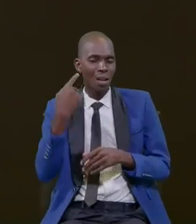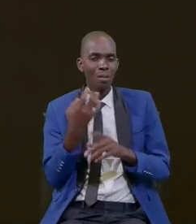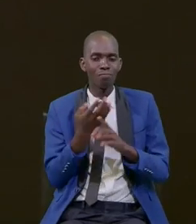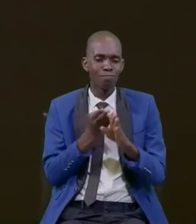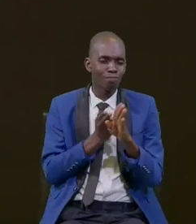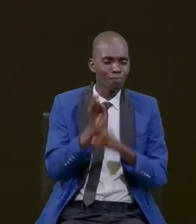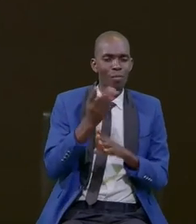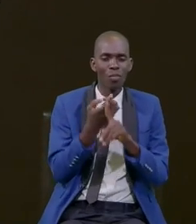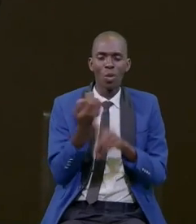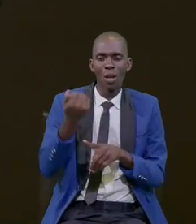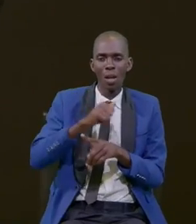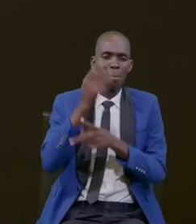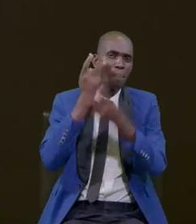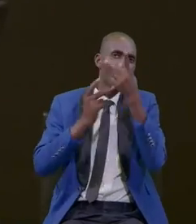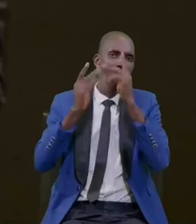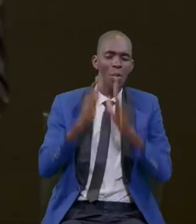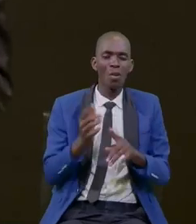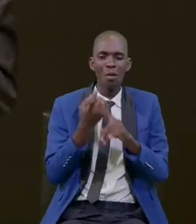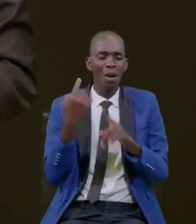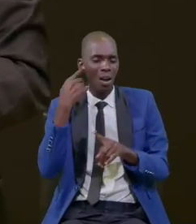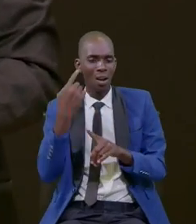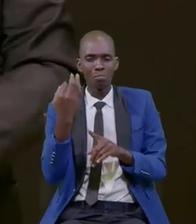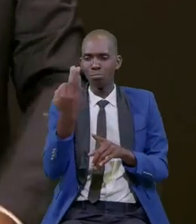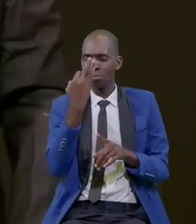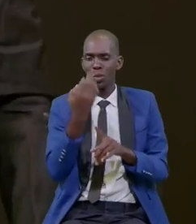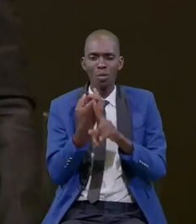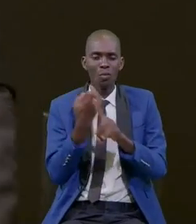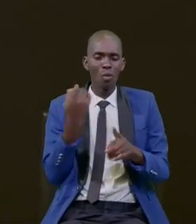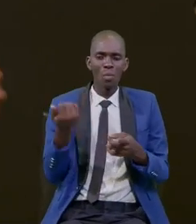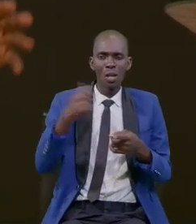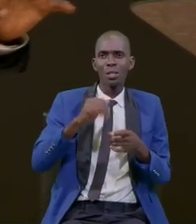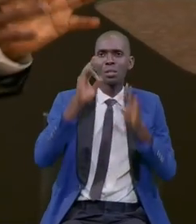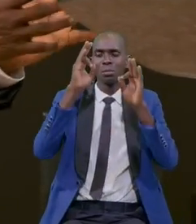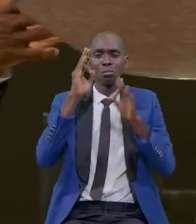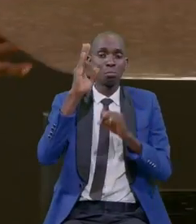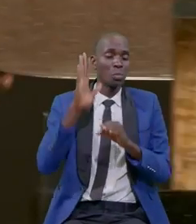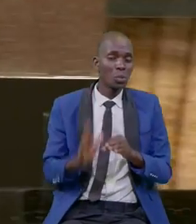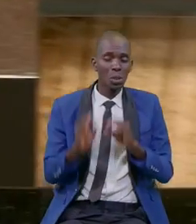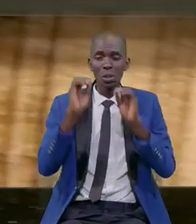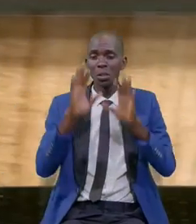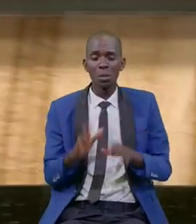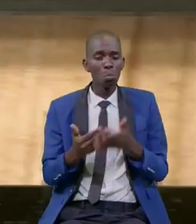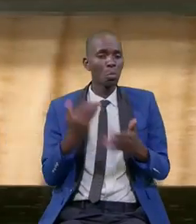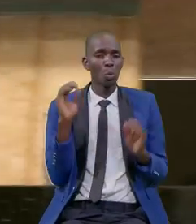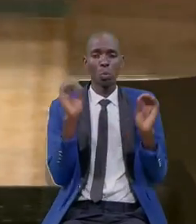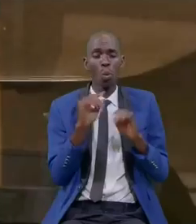païenne qui n'a rien reçu d'un prophète, d'un enseignant de la parole de Dieu, mais le